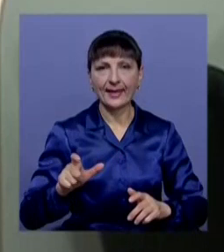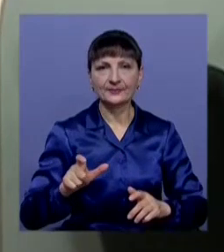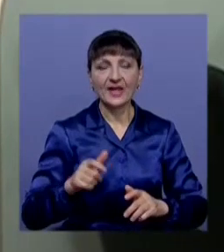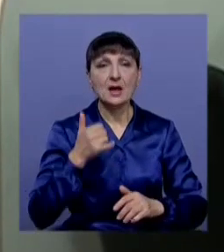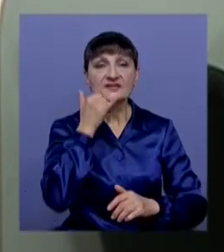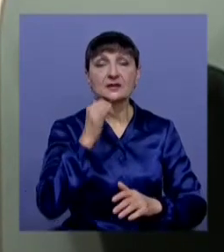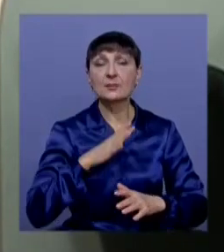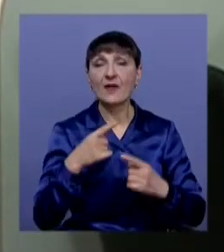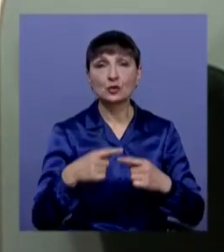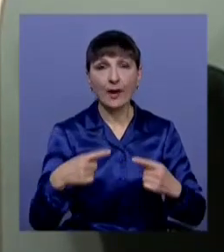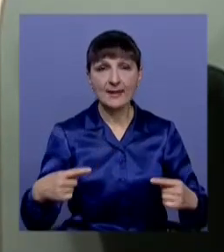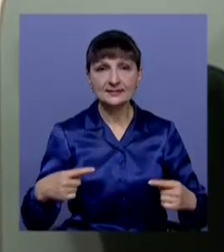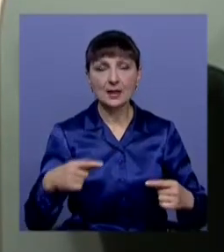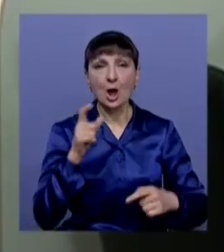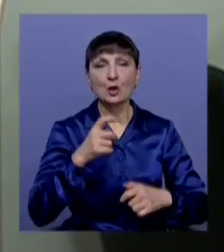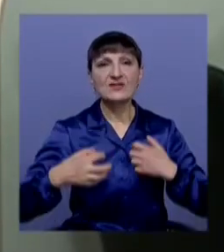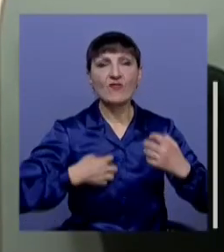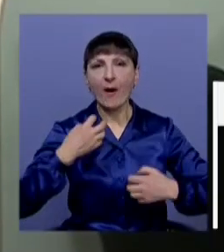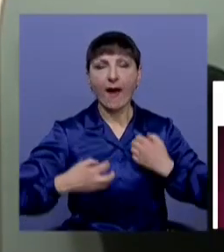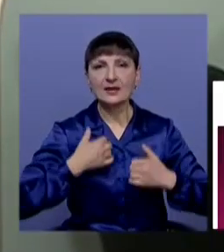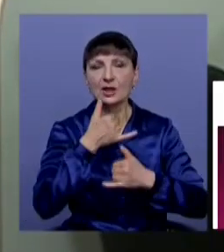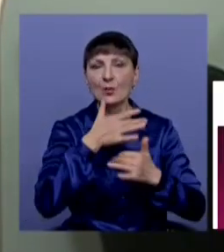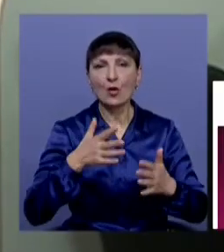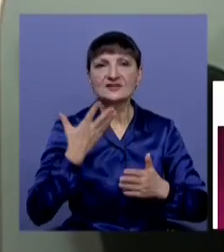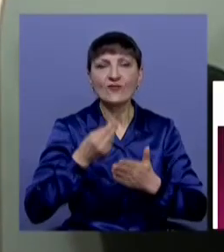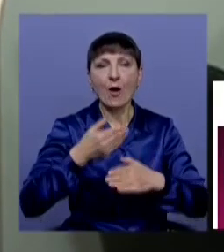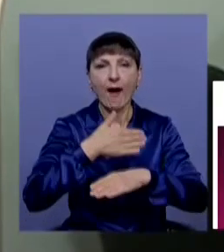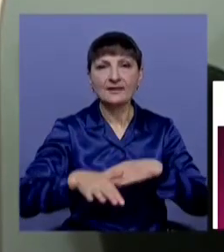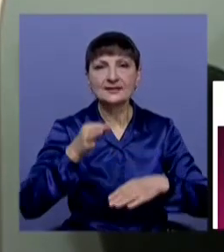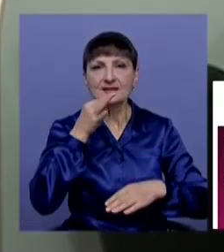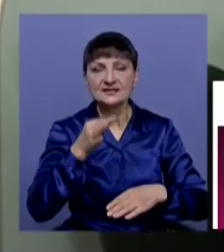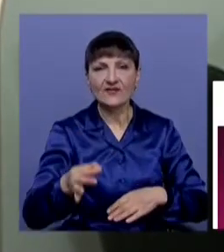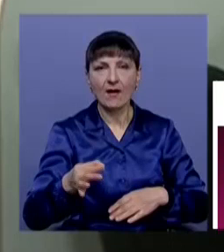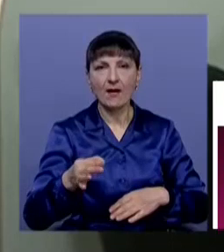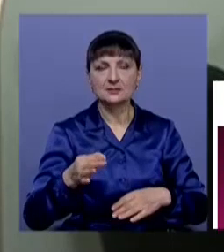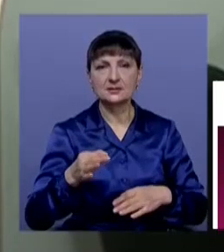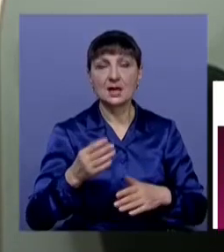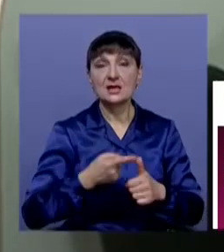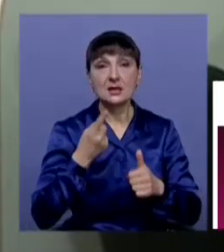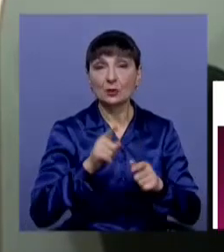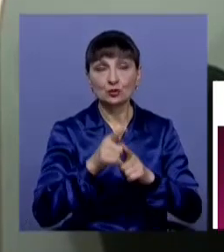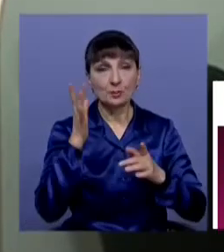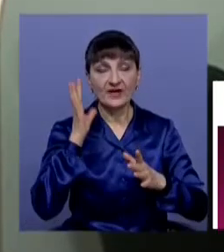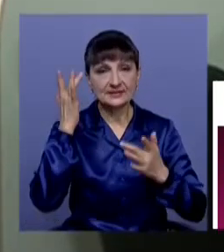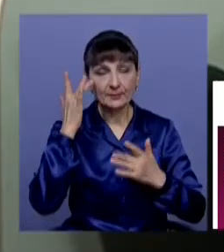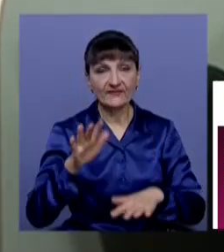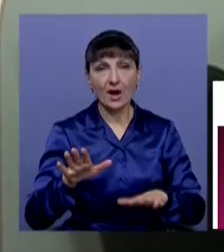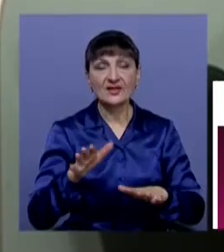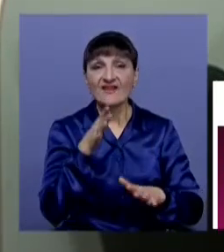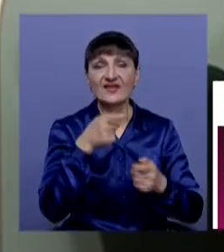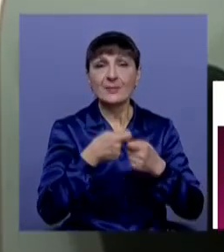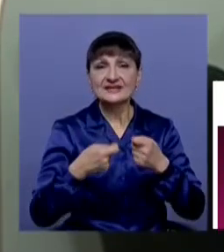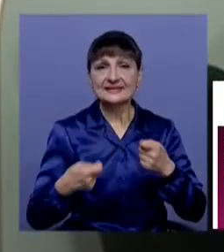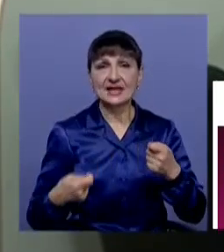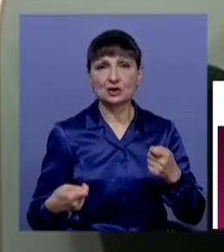Звонки бывают разные. Зачастую люди в панике не могут называть свой адрес и другие необходимые данные, задерживая драгоценное